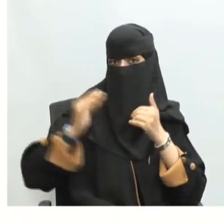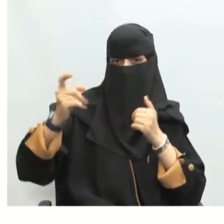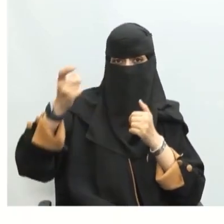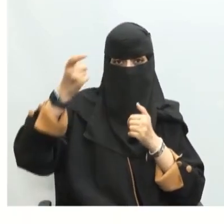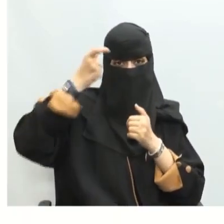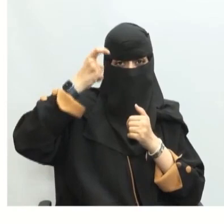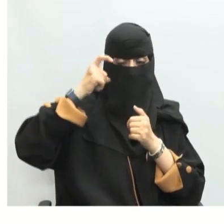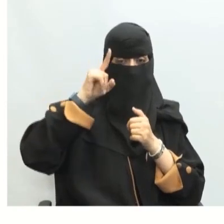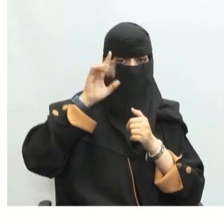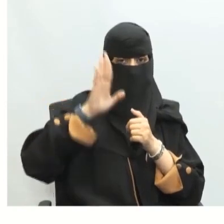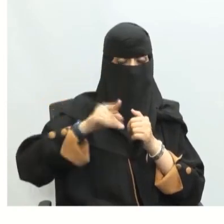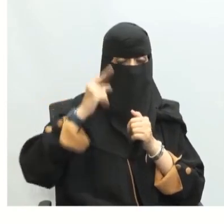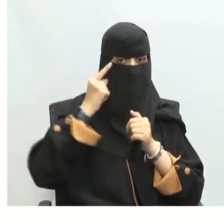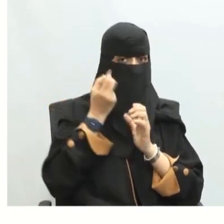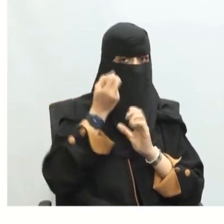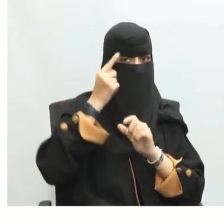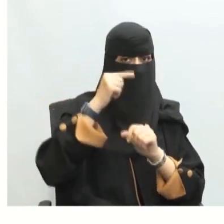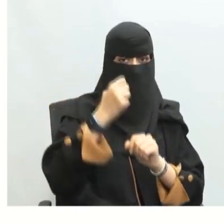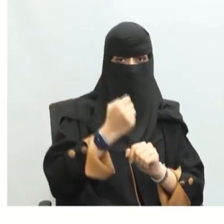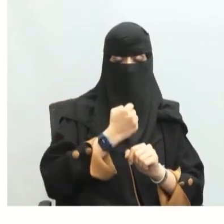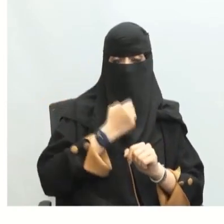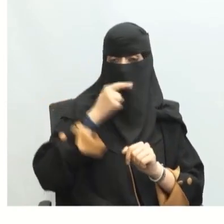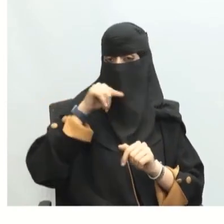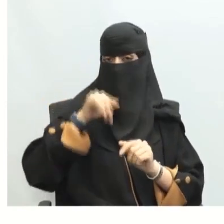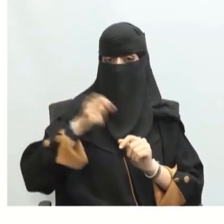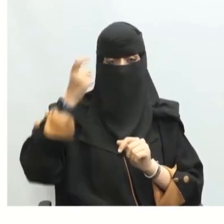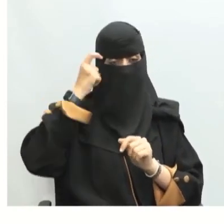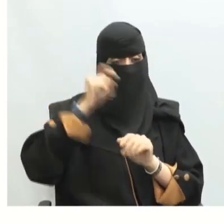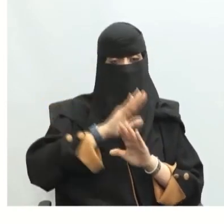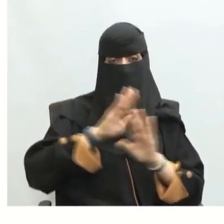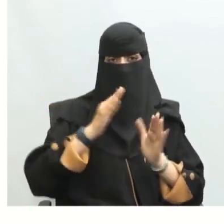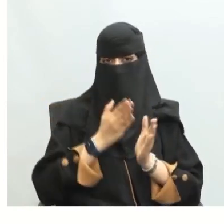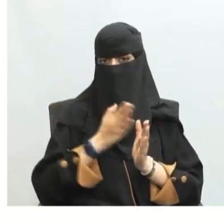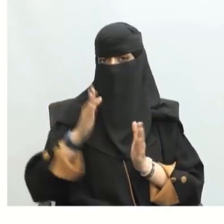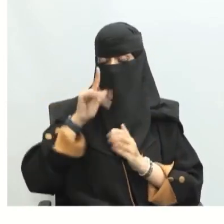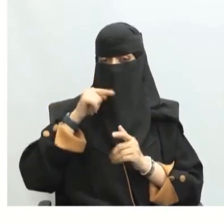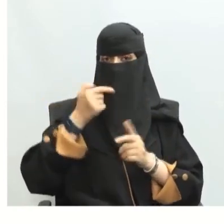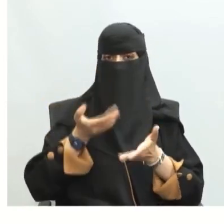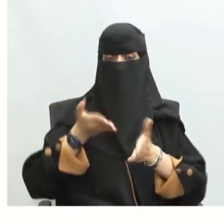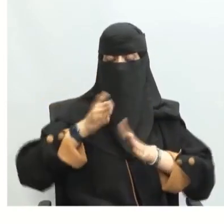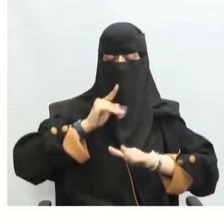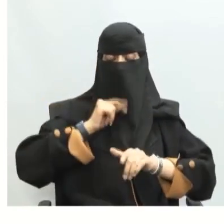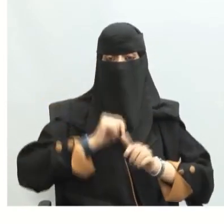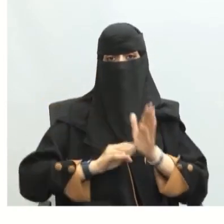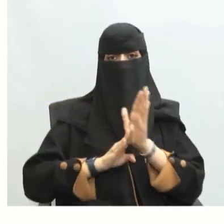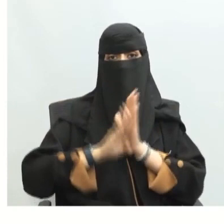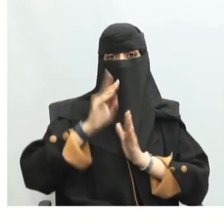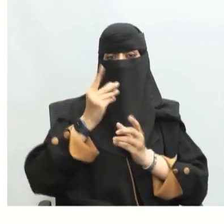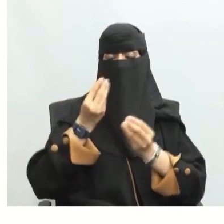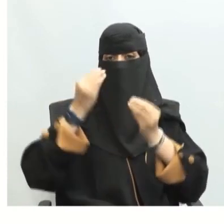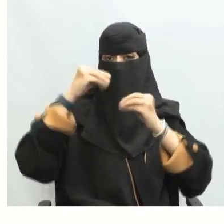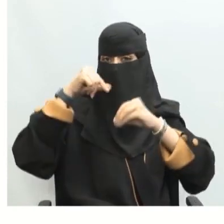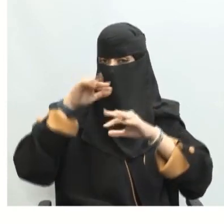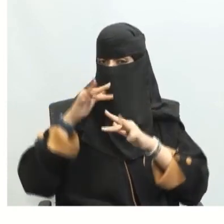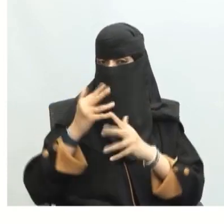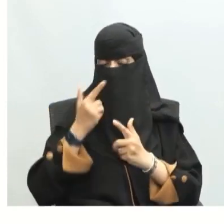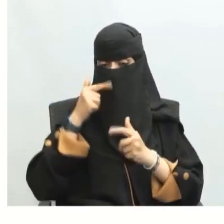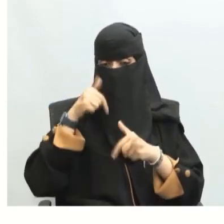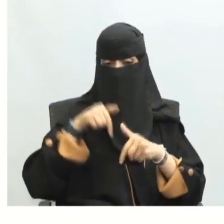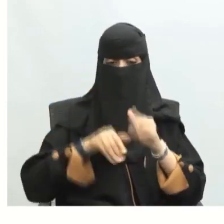التعصب للراي او التعصب باي شكل من اشكاله وايضا يعزز الحوار الوطني ماذا